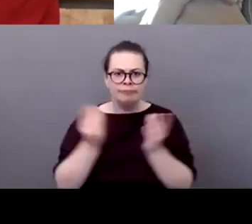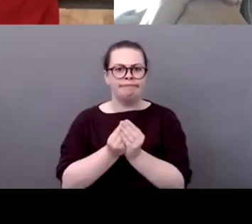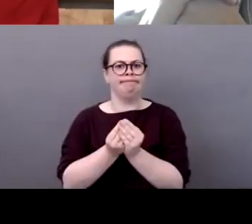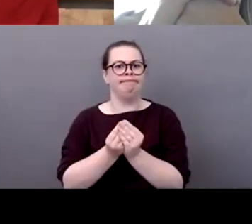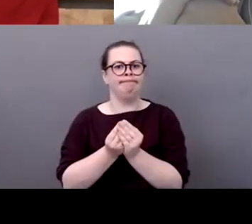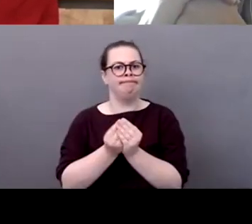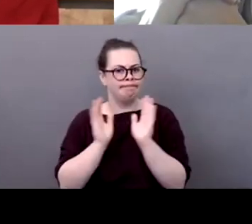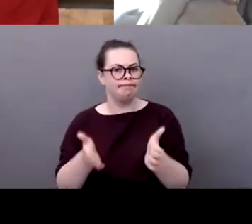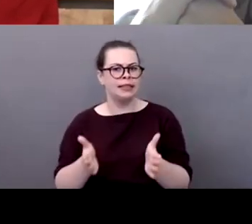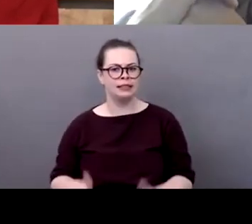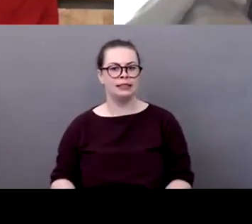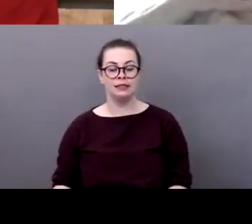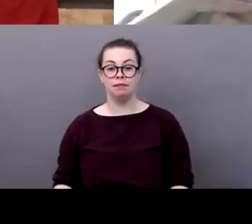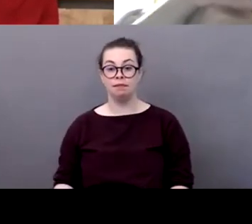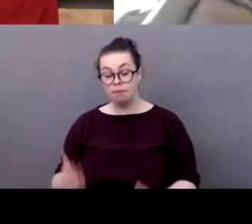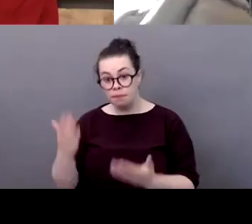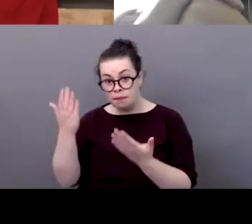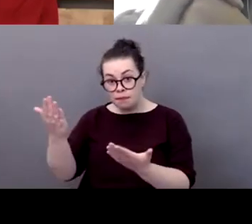Monsieur le député.